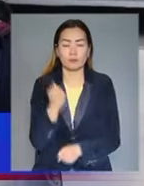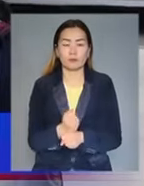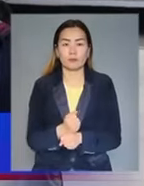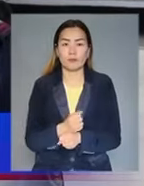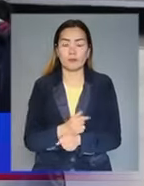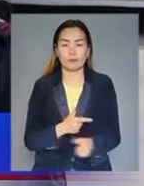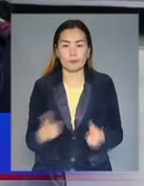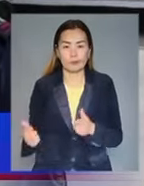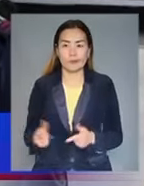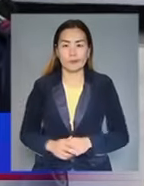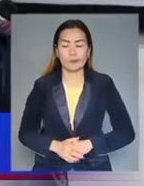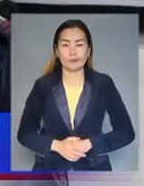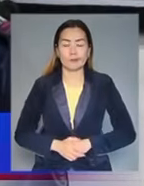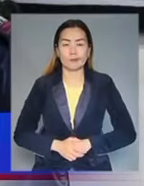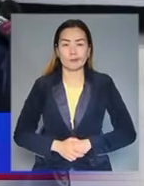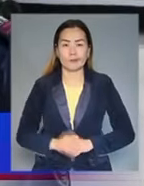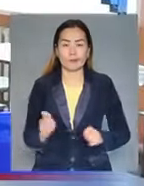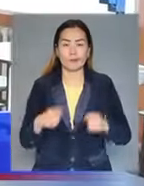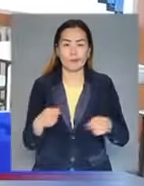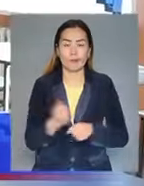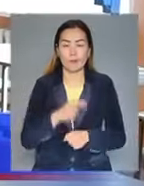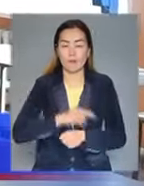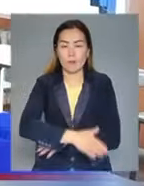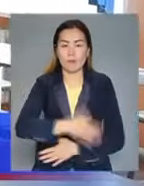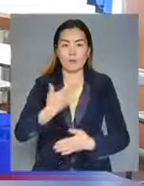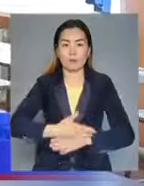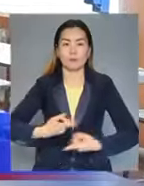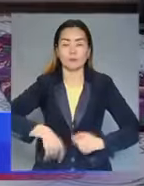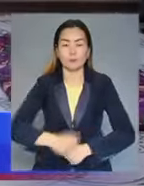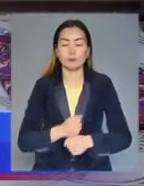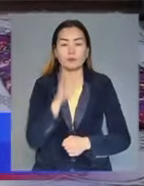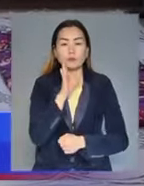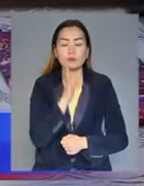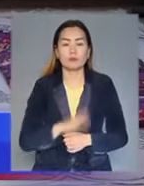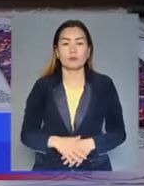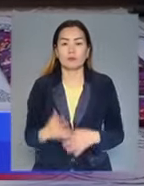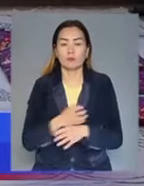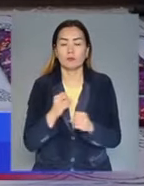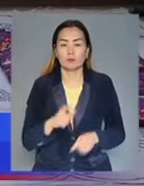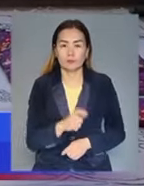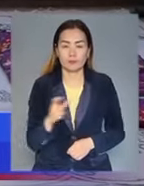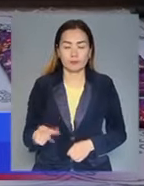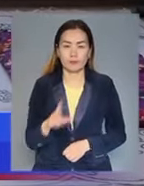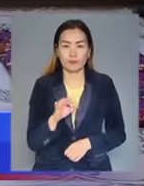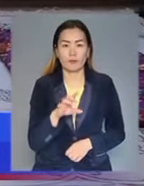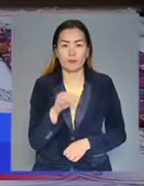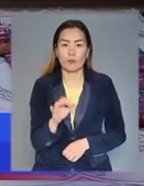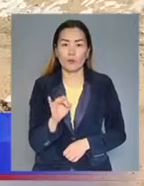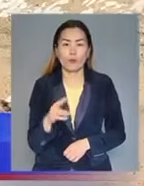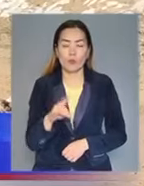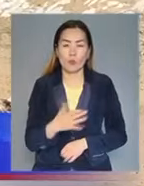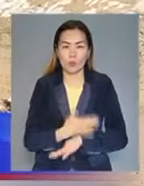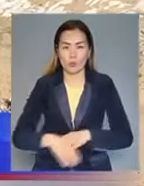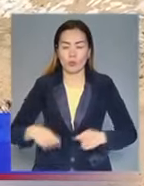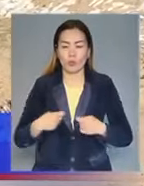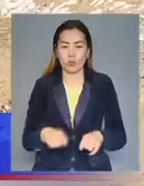топырақ қапталып, жағаға түгел бекітіліп орнатылды. Бөгетпен ернеулеп тұрған су деңгейін азайту мақсатында тұрғындар Қарабау Индер бағытындағы тас